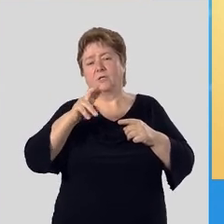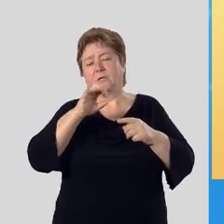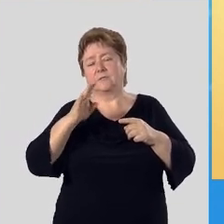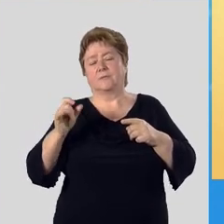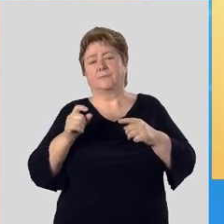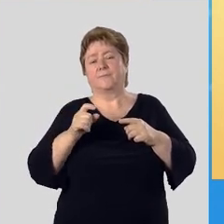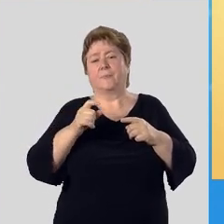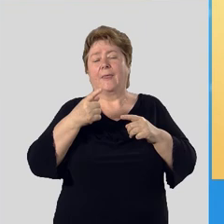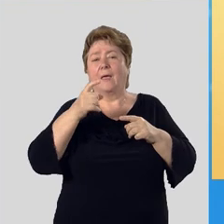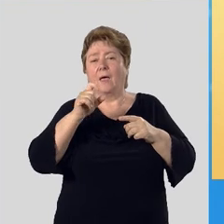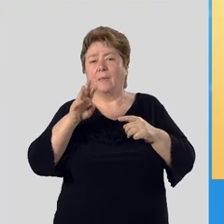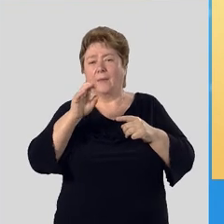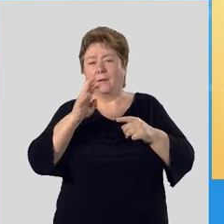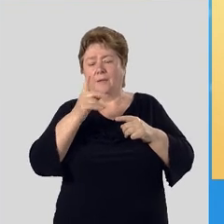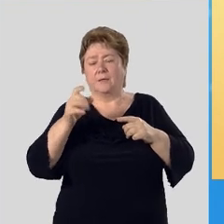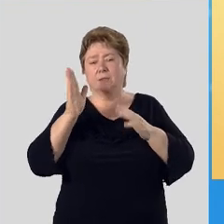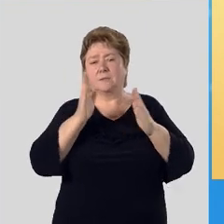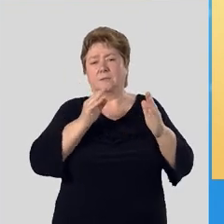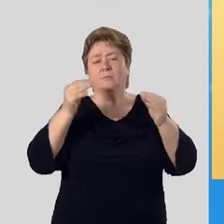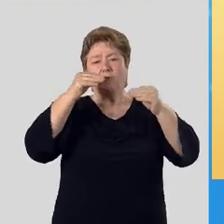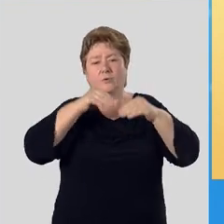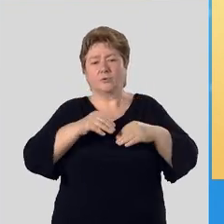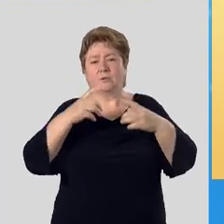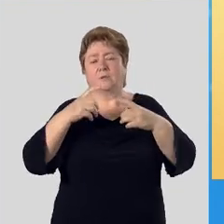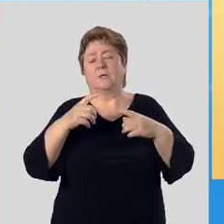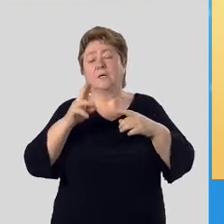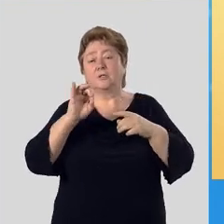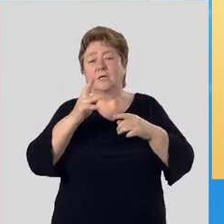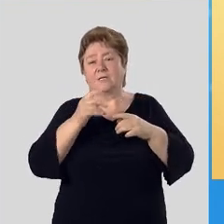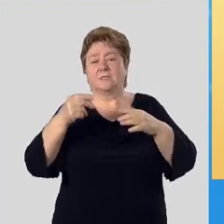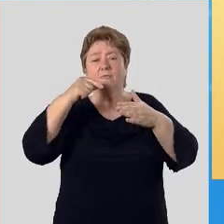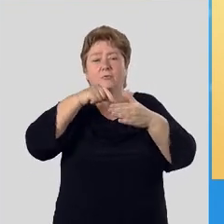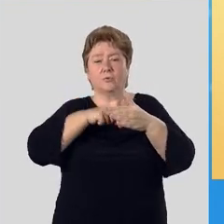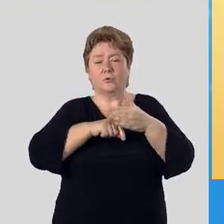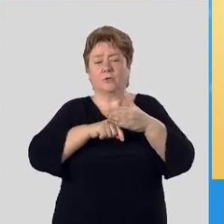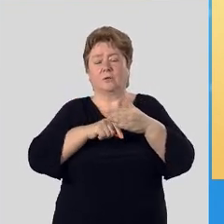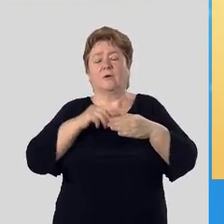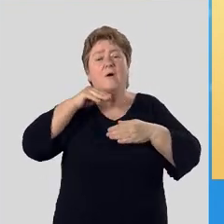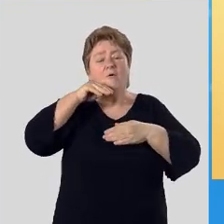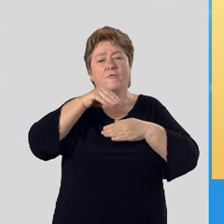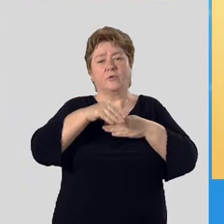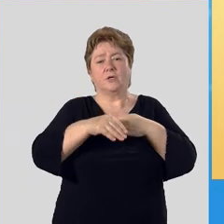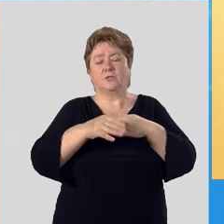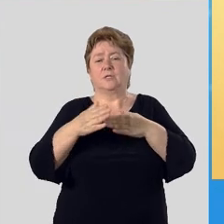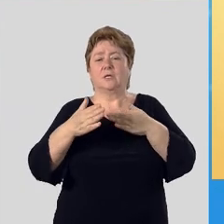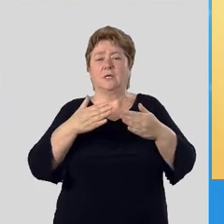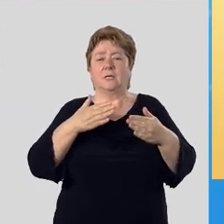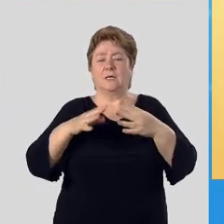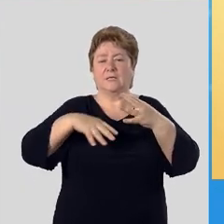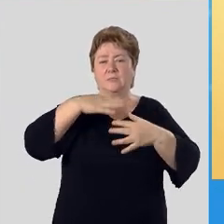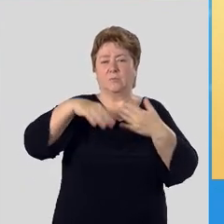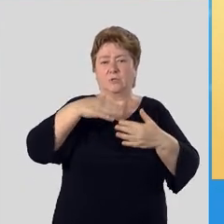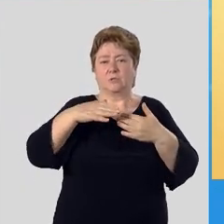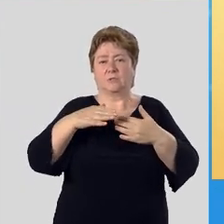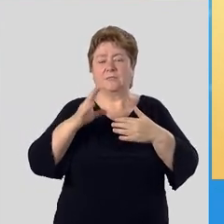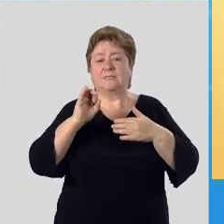железы. Эндокринная система включает железы внутренней, внешней или